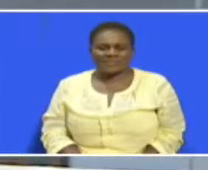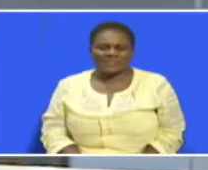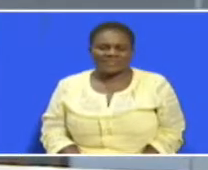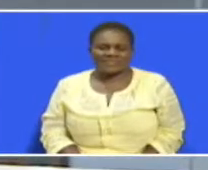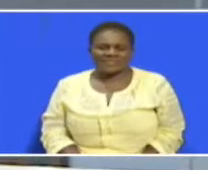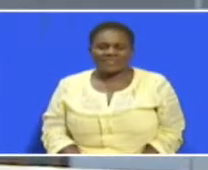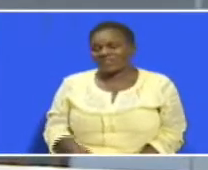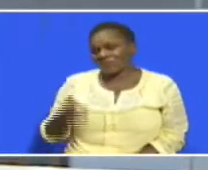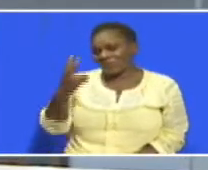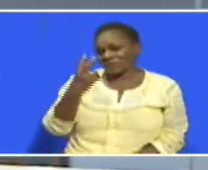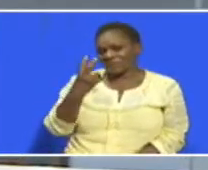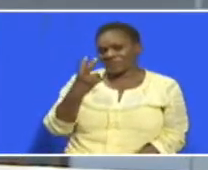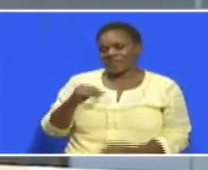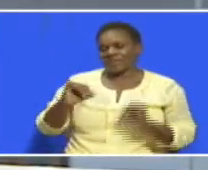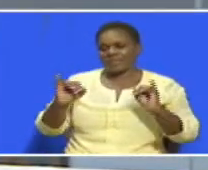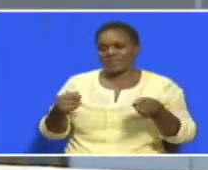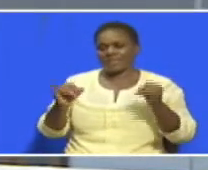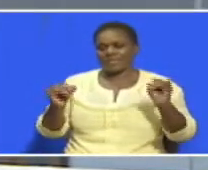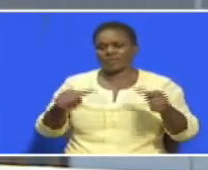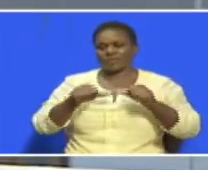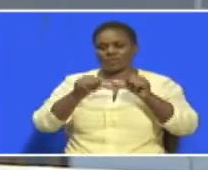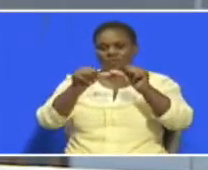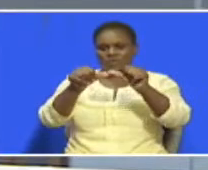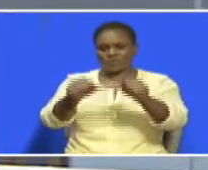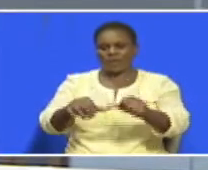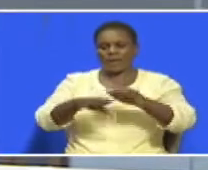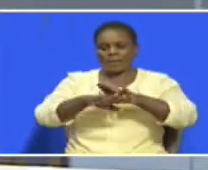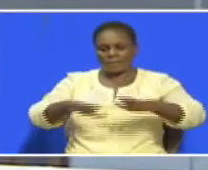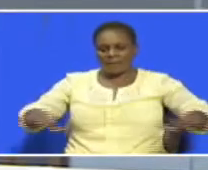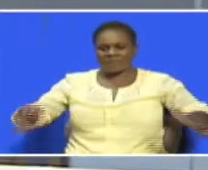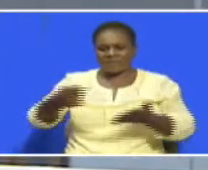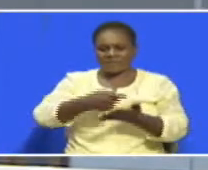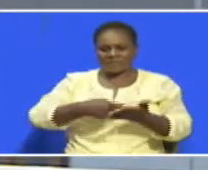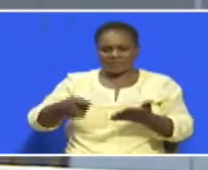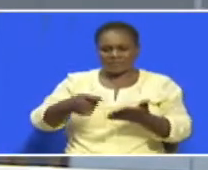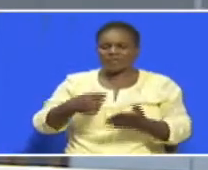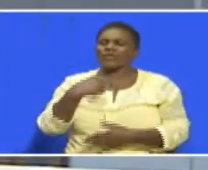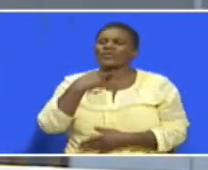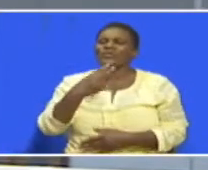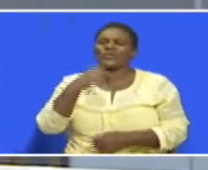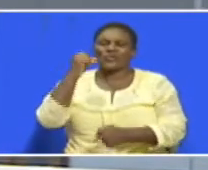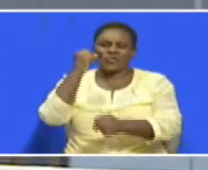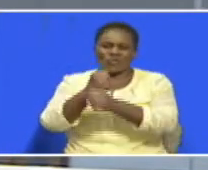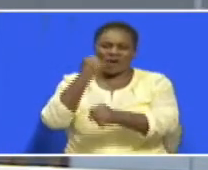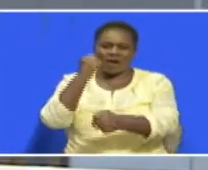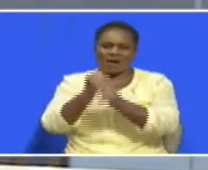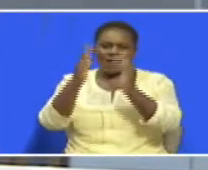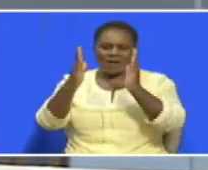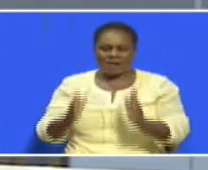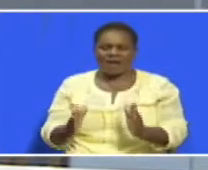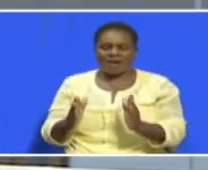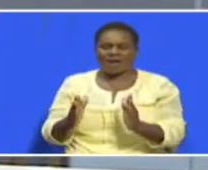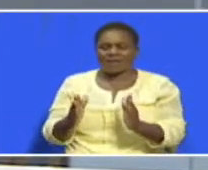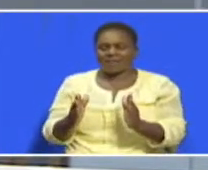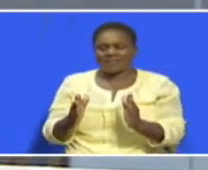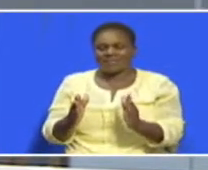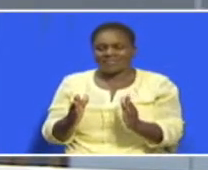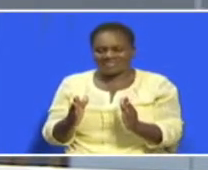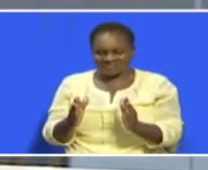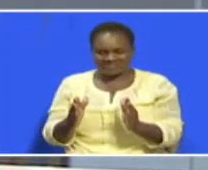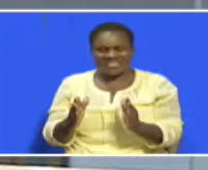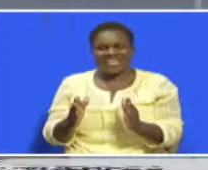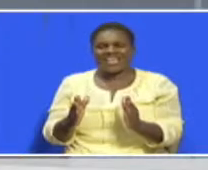Na mtazimaji tukendelea na tarifa zetu katibu mkuu wa mungano wa vyama viofanyekazi nchini kutu Francis